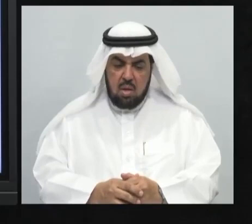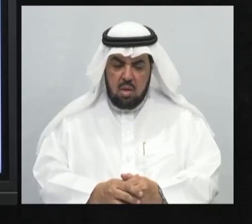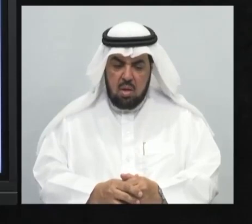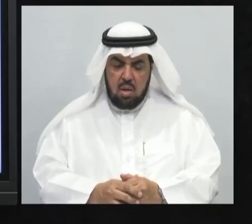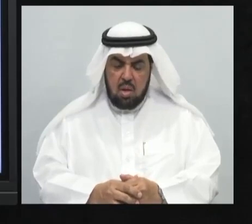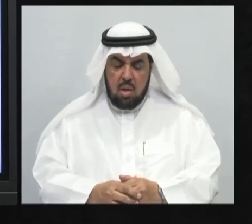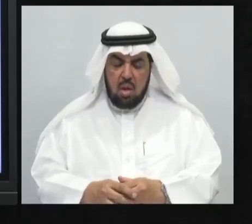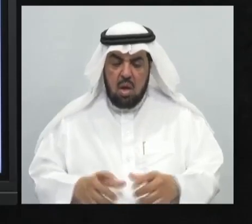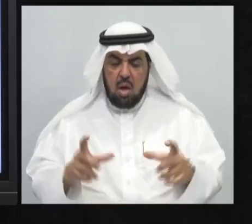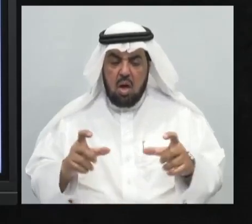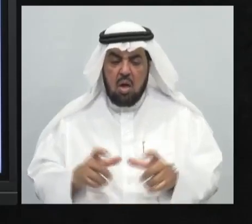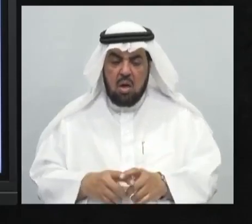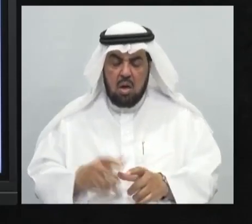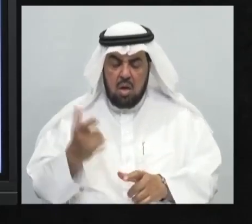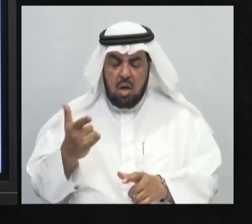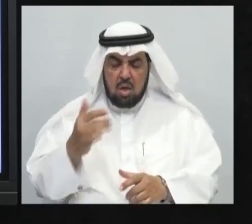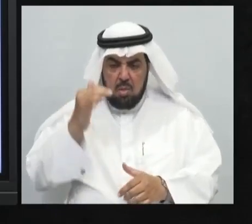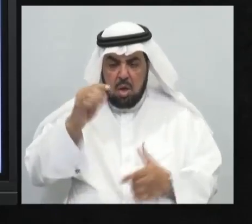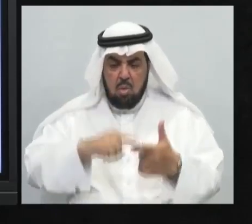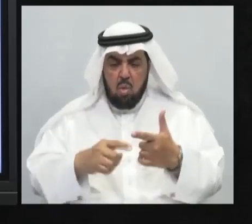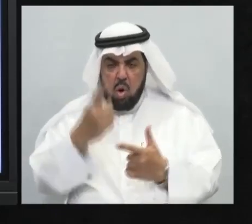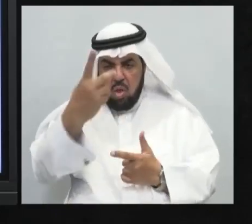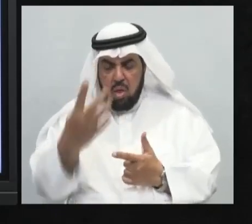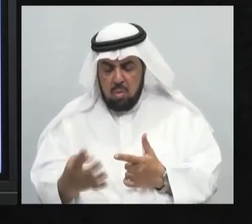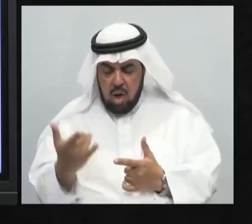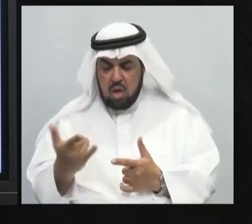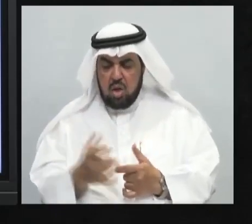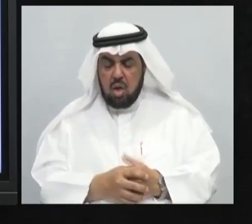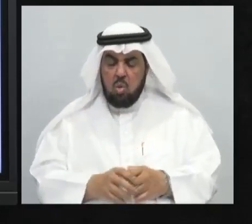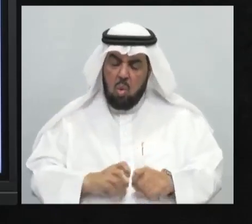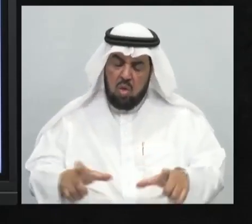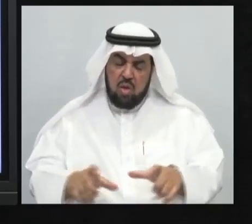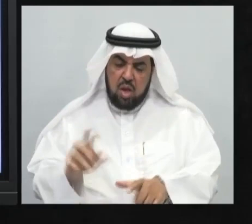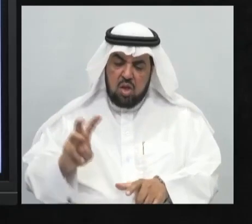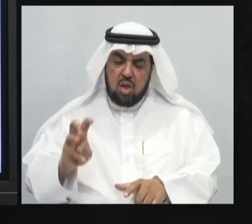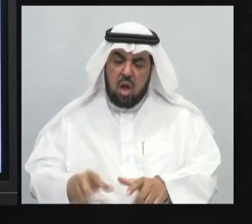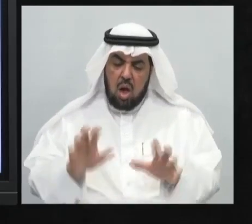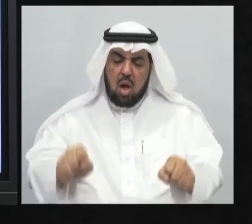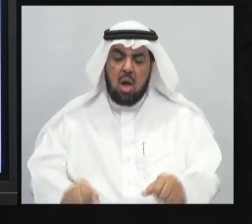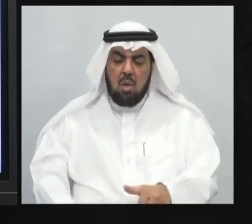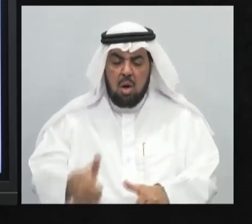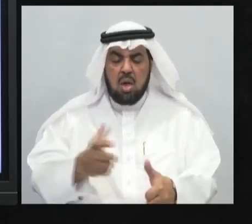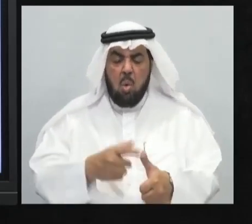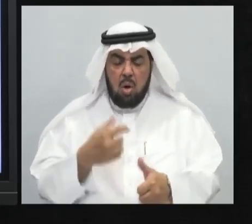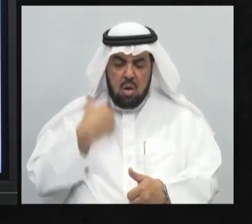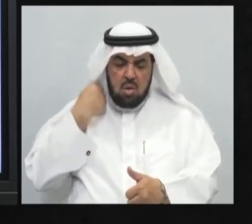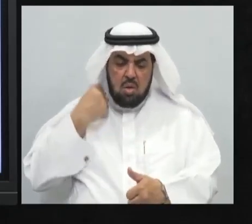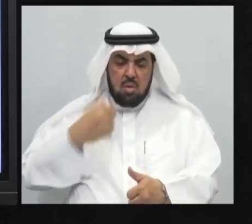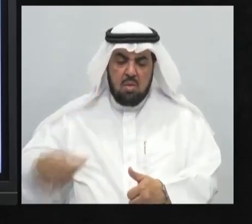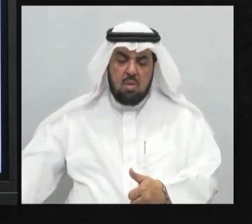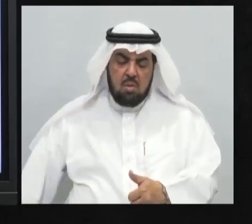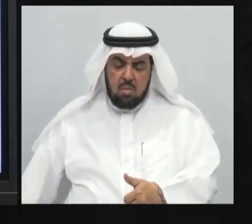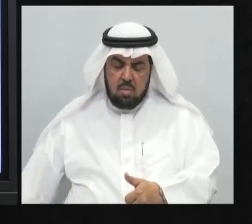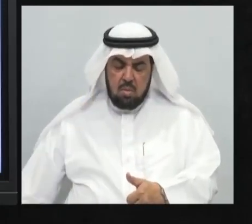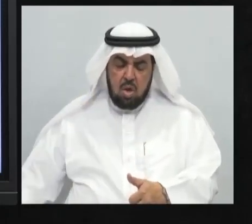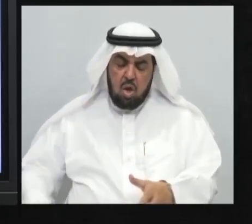مثلا تضع مثلا العشر مراتب الاولى للشركات وتوضح فيها ان شركتك حصلت على المركز الاول